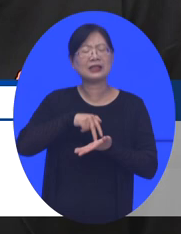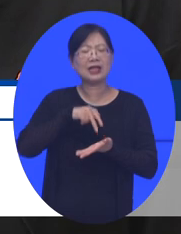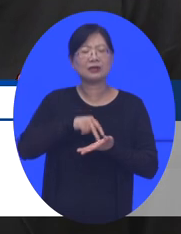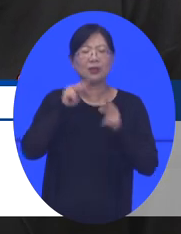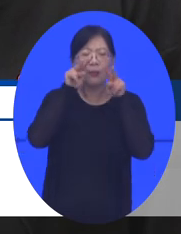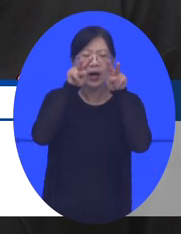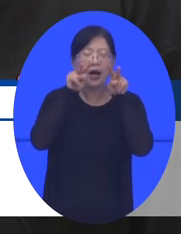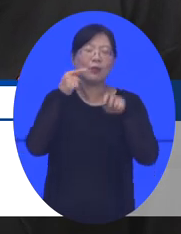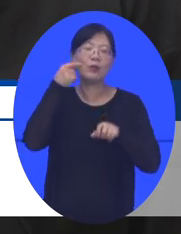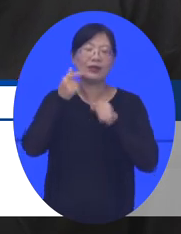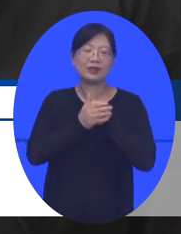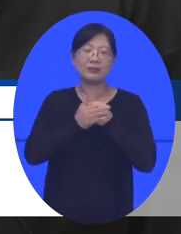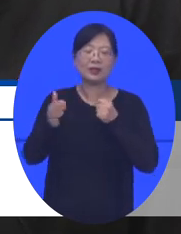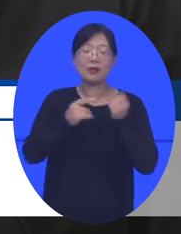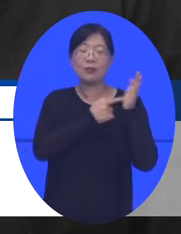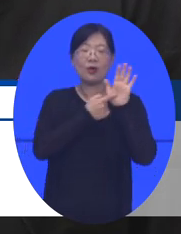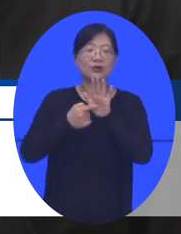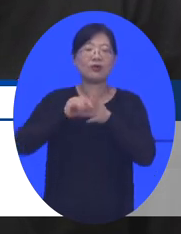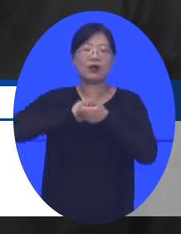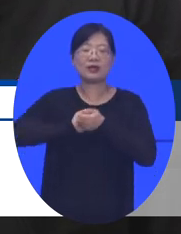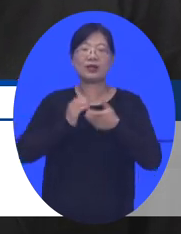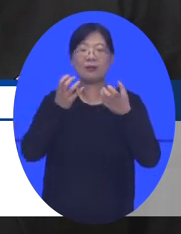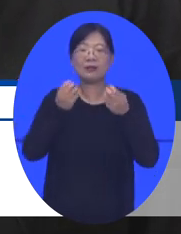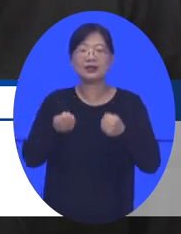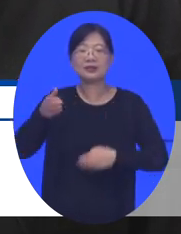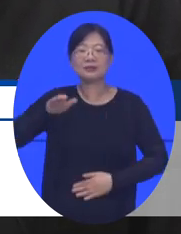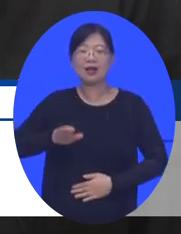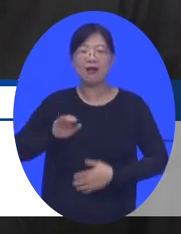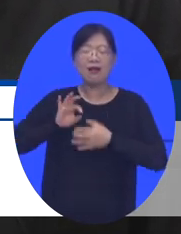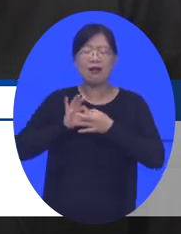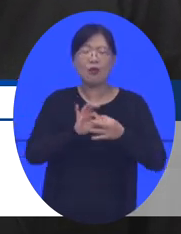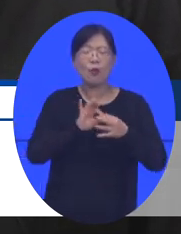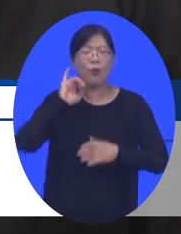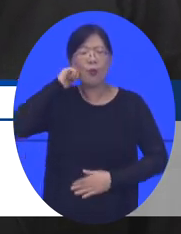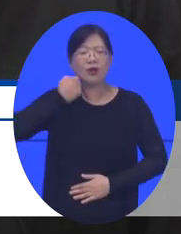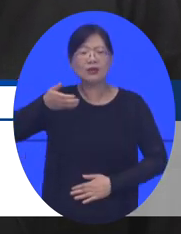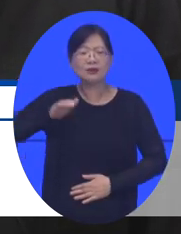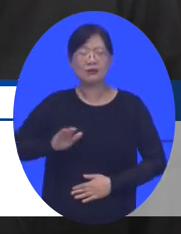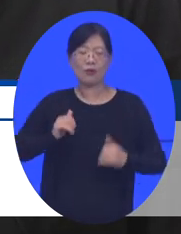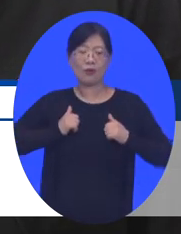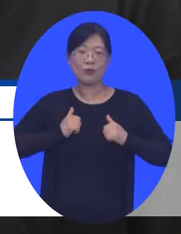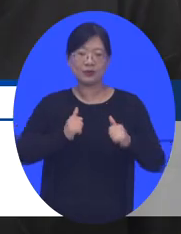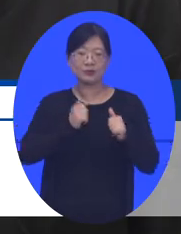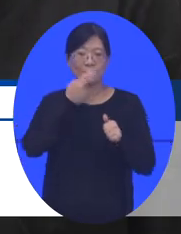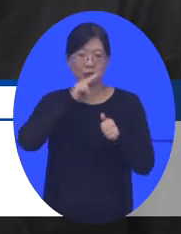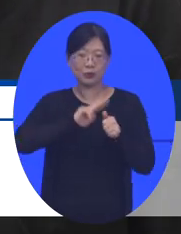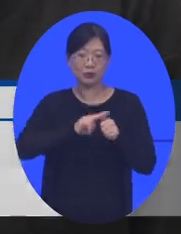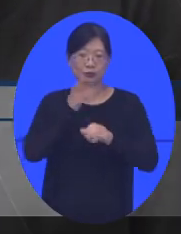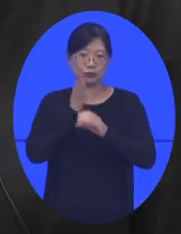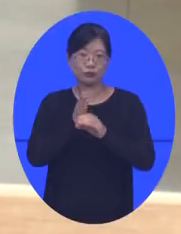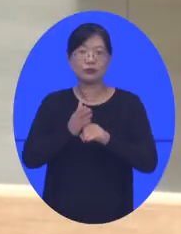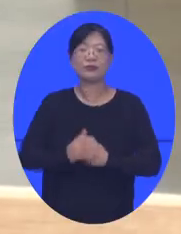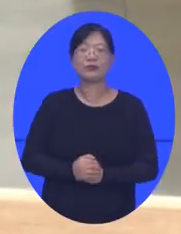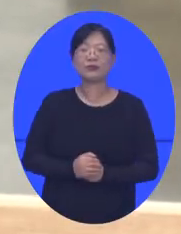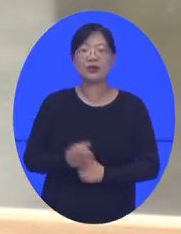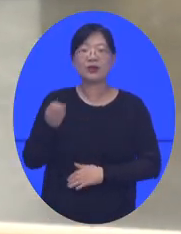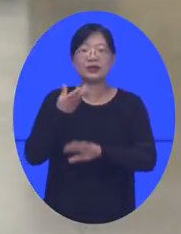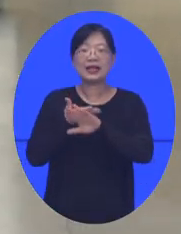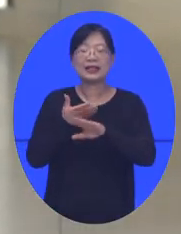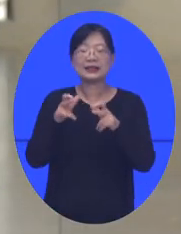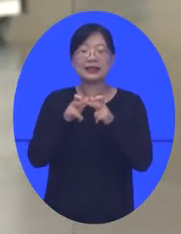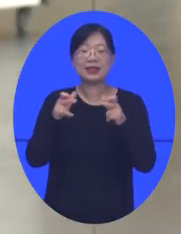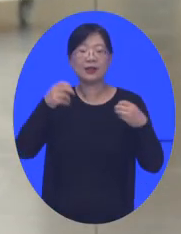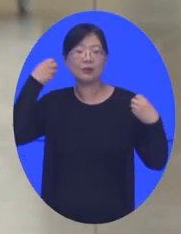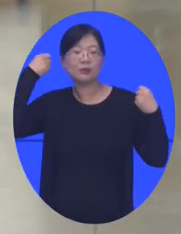때문에 표현하는 데 한계가 굉장히 많았어요. 그냥 계속 어렵지만 열심히 도전하고 있는 중입니다. 또